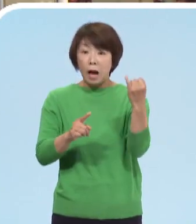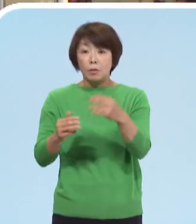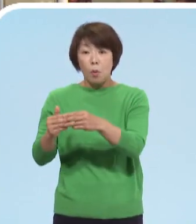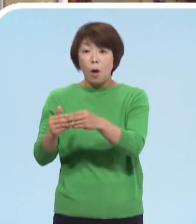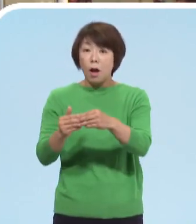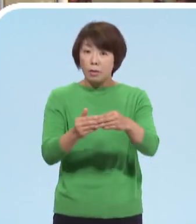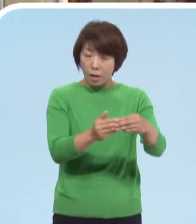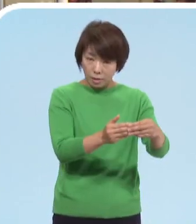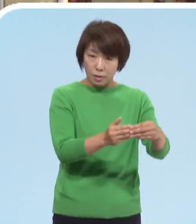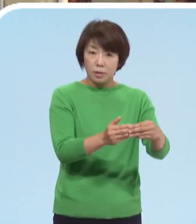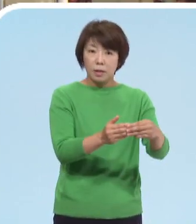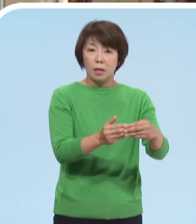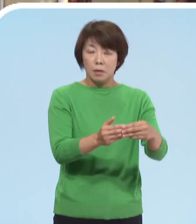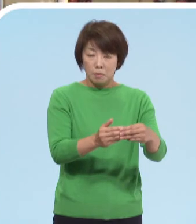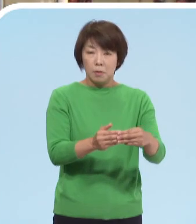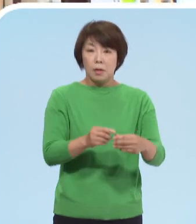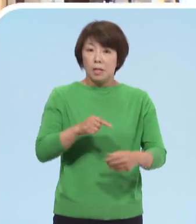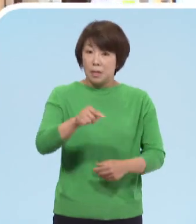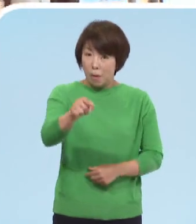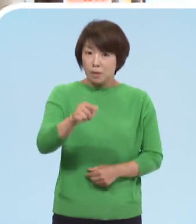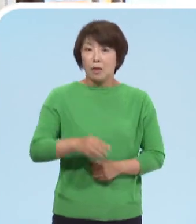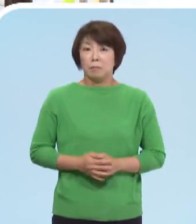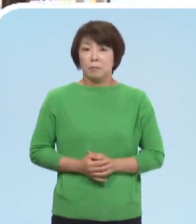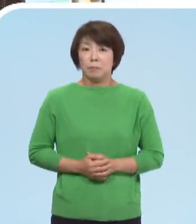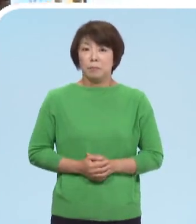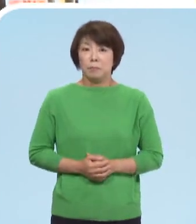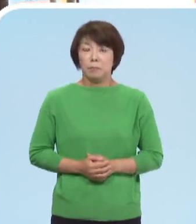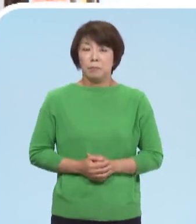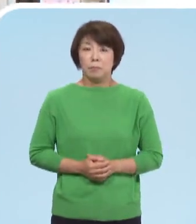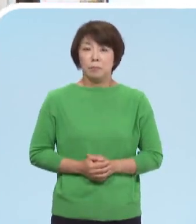案内で新長田本町筋商店街へ。